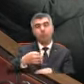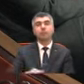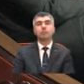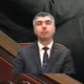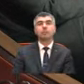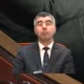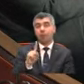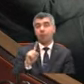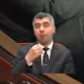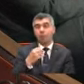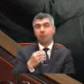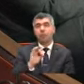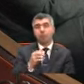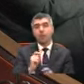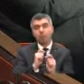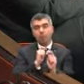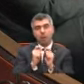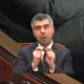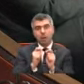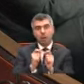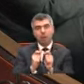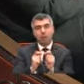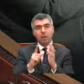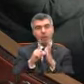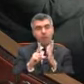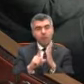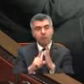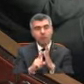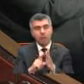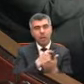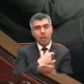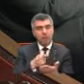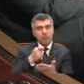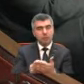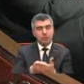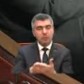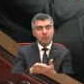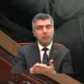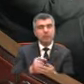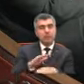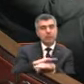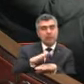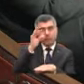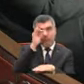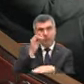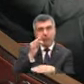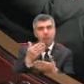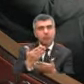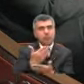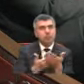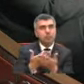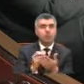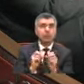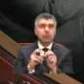ولكن الموضوع يناقش من حيث من ناحية القضائية، ويناقش من ناحية السياسية، ويناقش من ناحية الفكرية. ولكن حتى لا أكون، ليس هناك